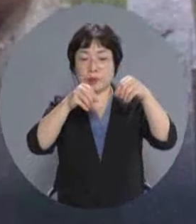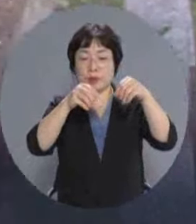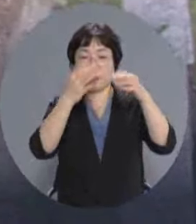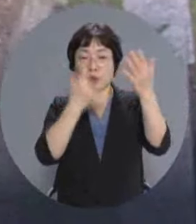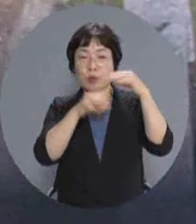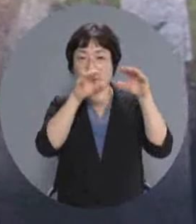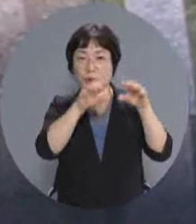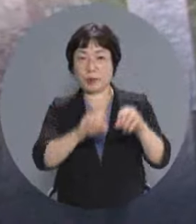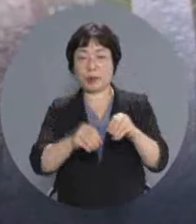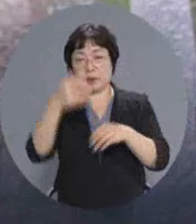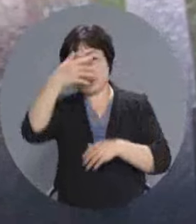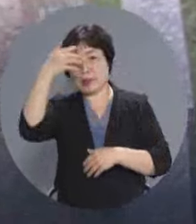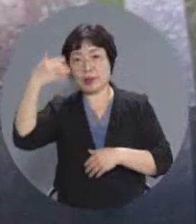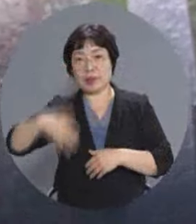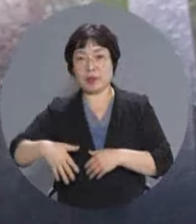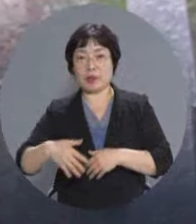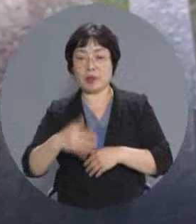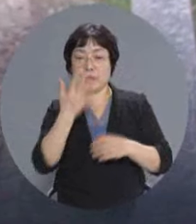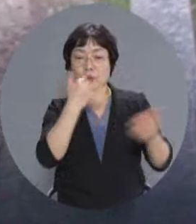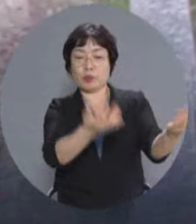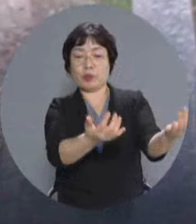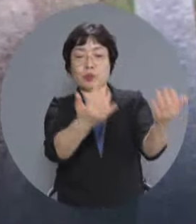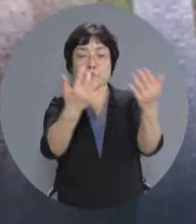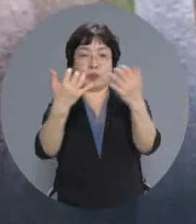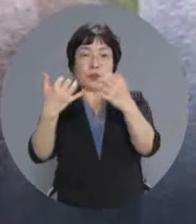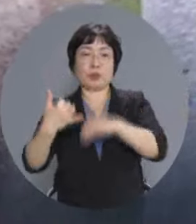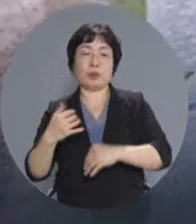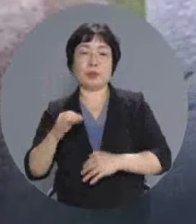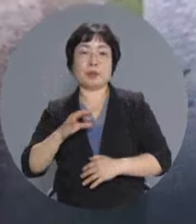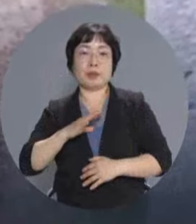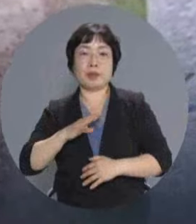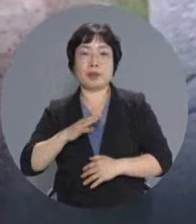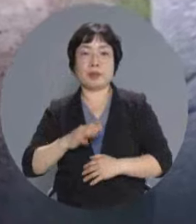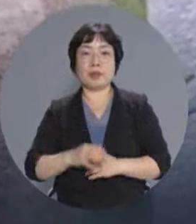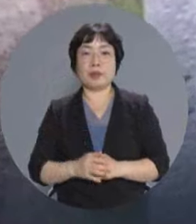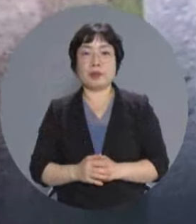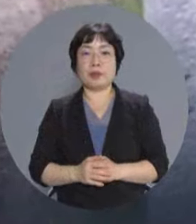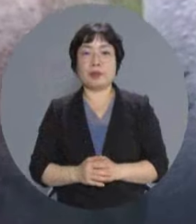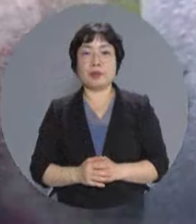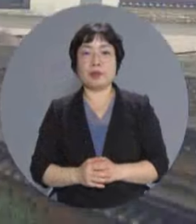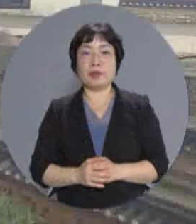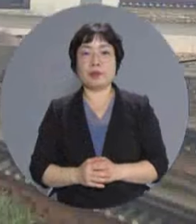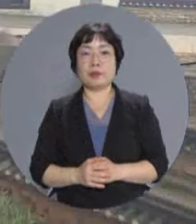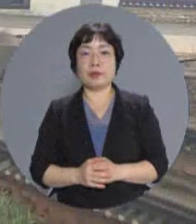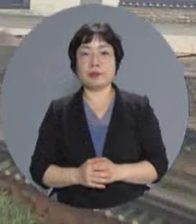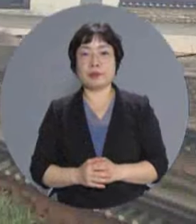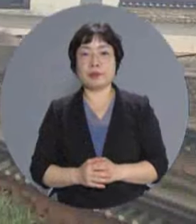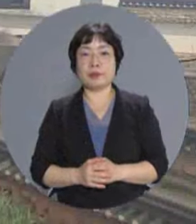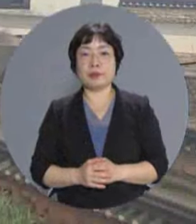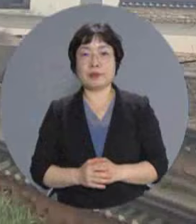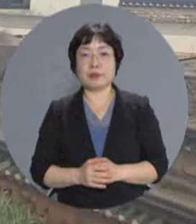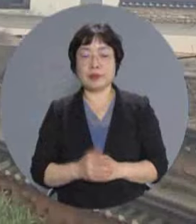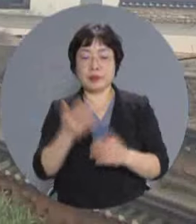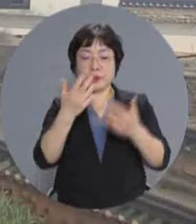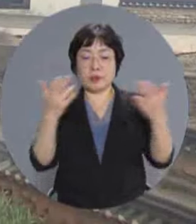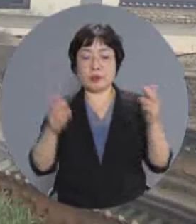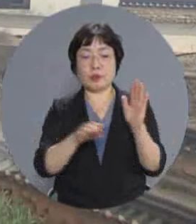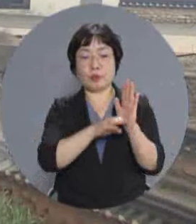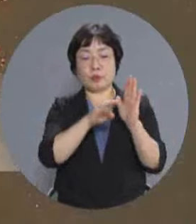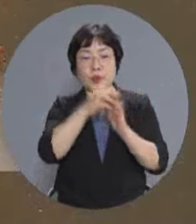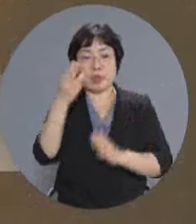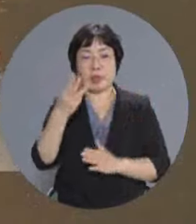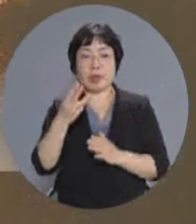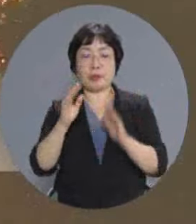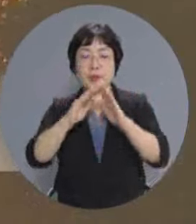온게. 간다는 저기서 불이 와부들한테 저러고 너무 와부러 그냥. 역시 산불 3단계가